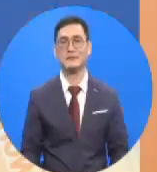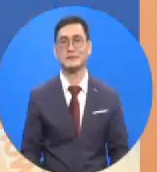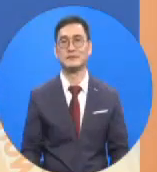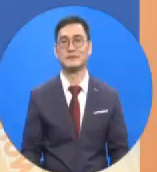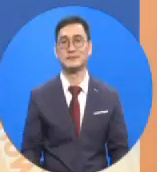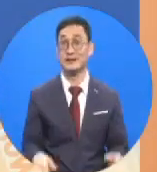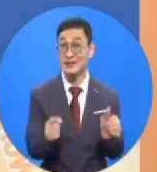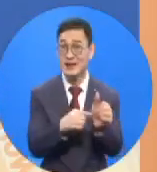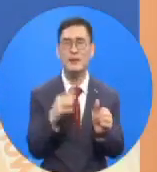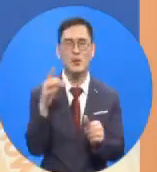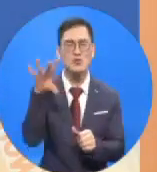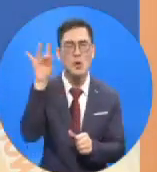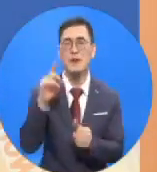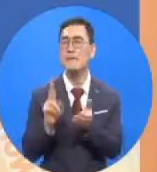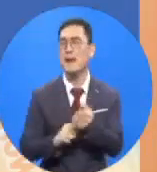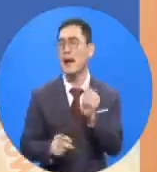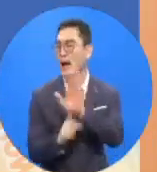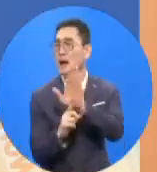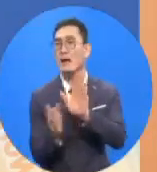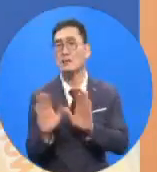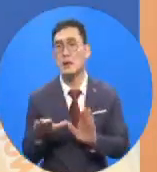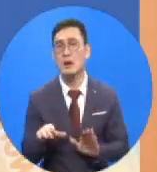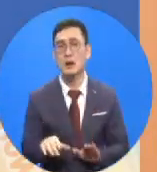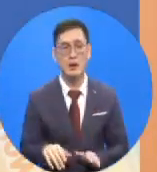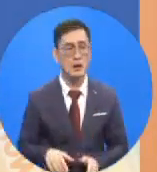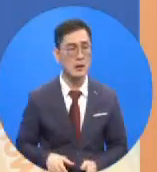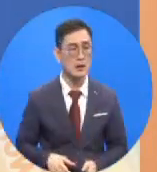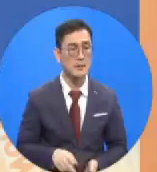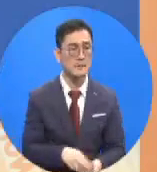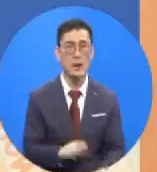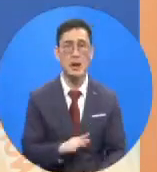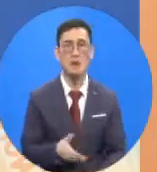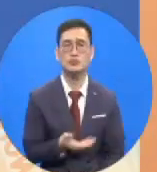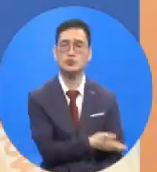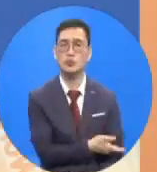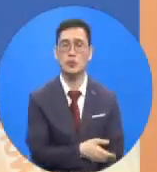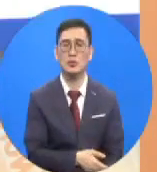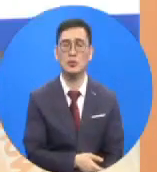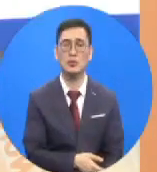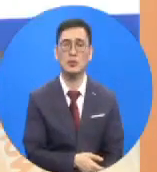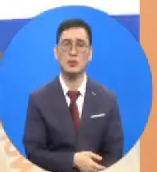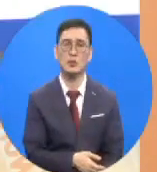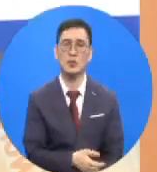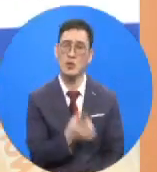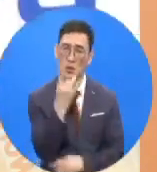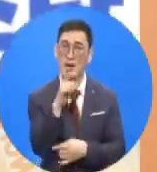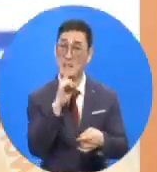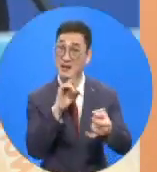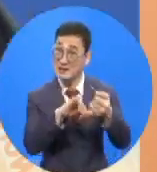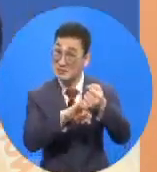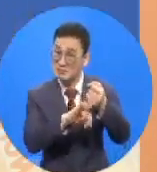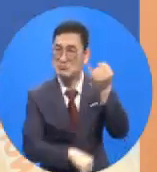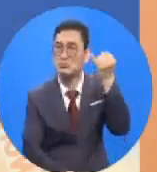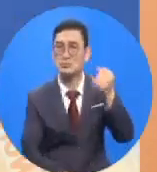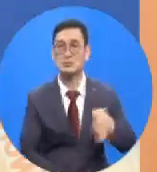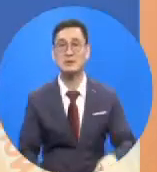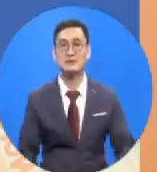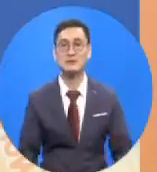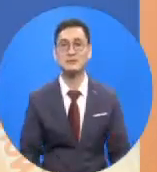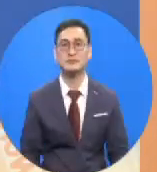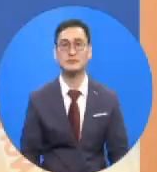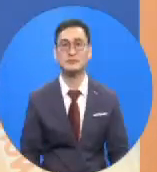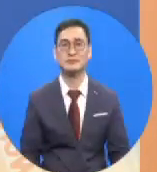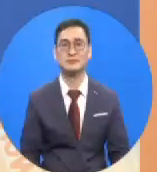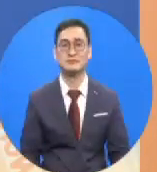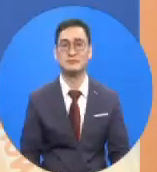않습니까 팔겠다고 그래서 불과 또 증여 노선에 팔아 받음 말이죠 원래 이게 체제 한 언론사 같은 경우는 처음에 정리한다 그래서 다